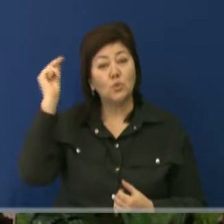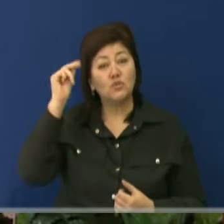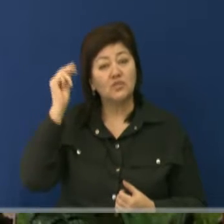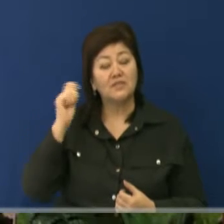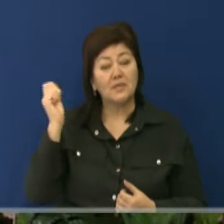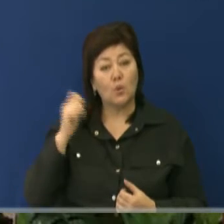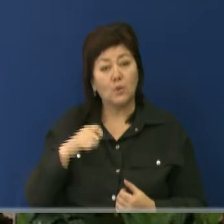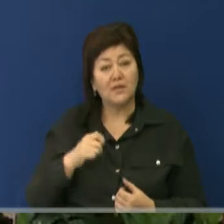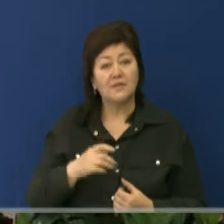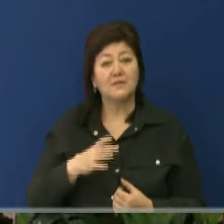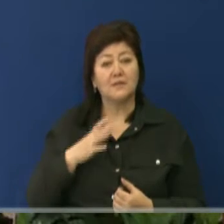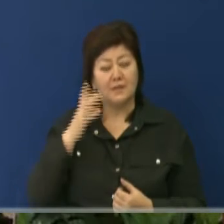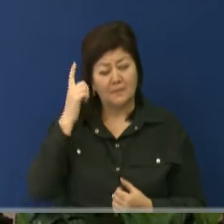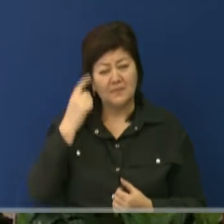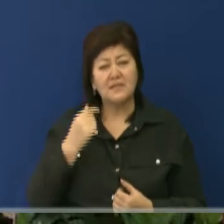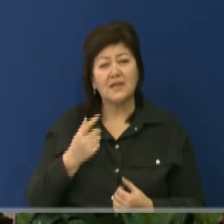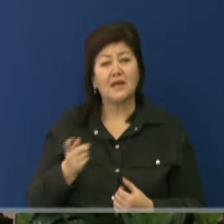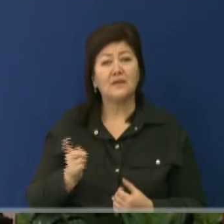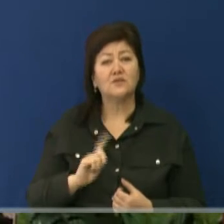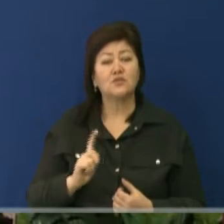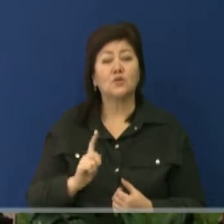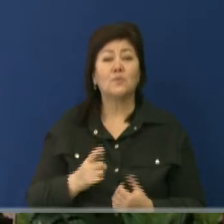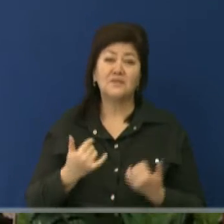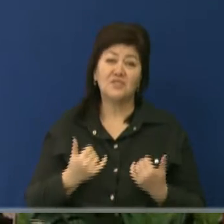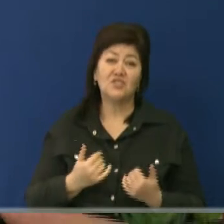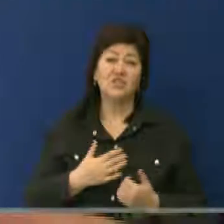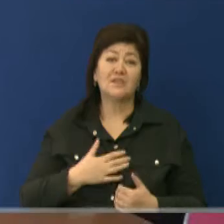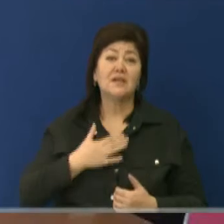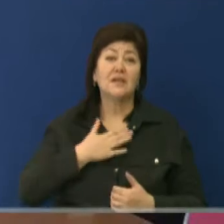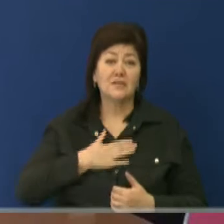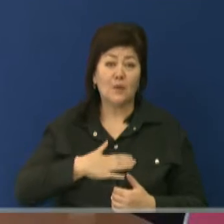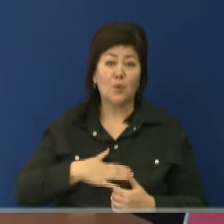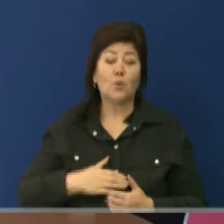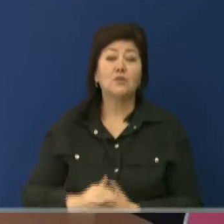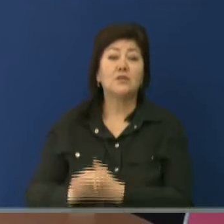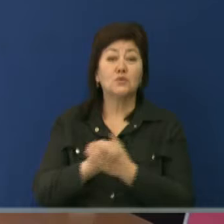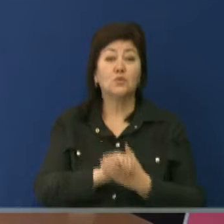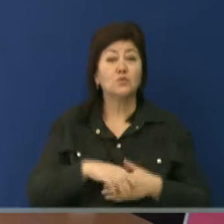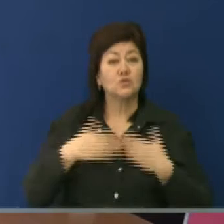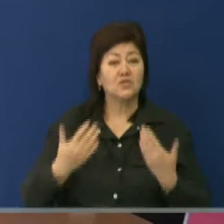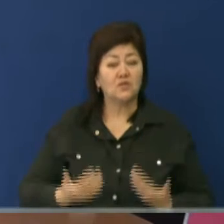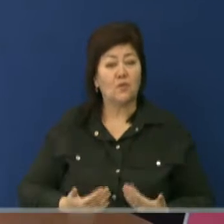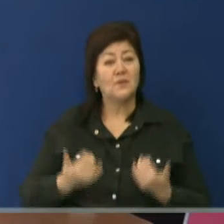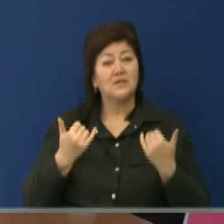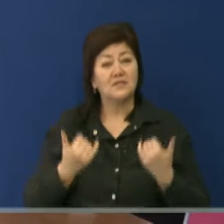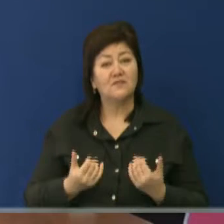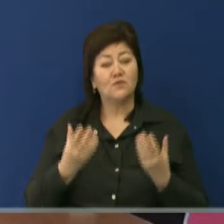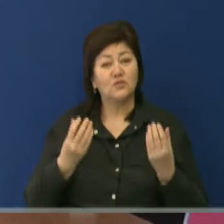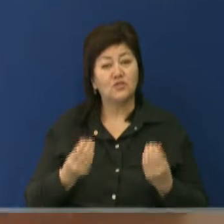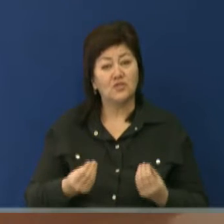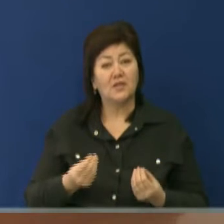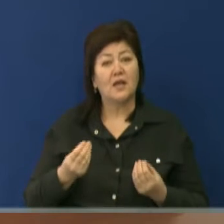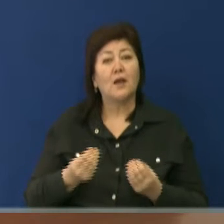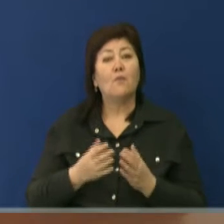мемлекеттің қамқорлығын сезініп, бейбіт елде өмір сүріп жатқанымызға ризамыз. Бүгінгі күні қалалық достық үйінде 23